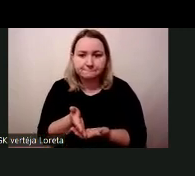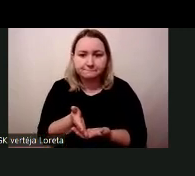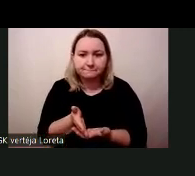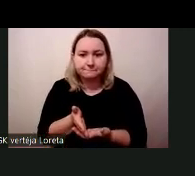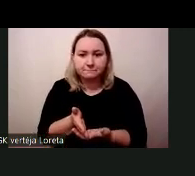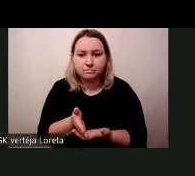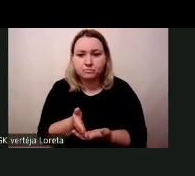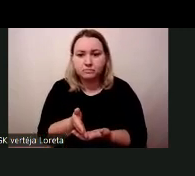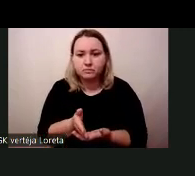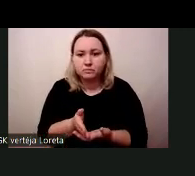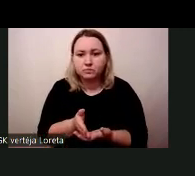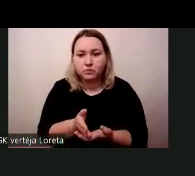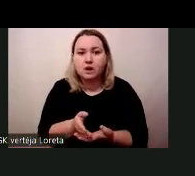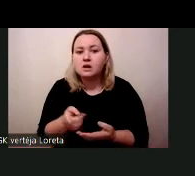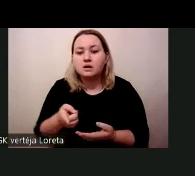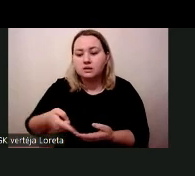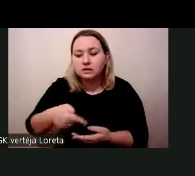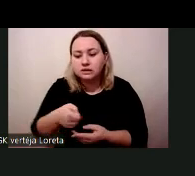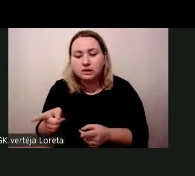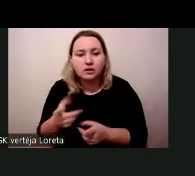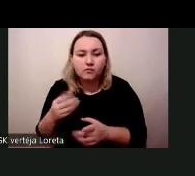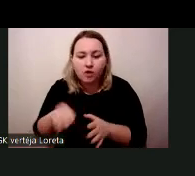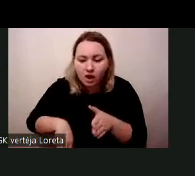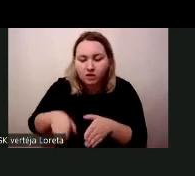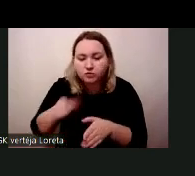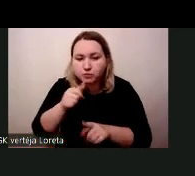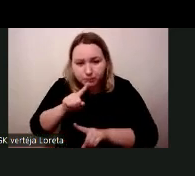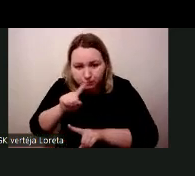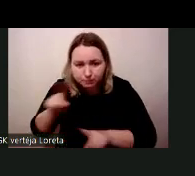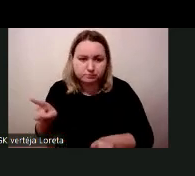taip augę kaip dauguma vaikų, jie